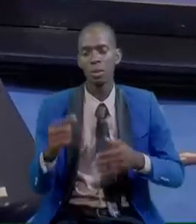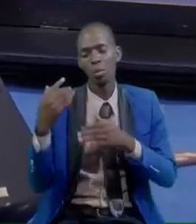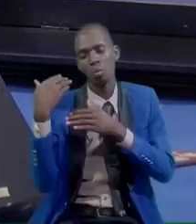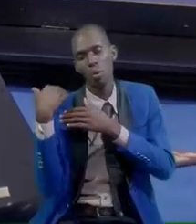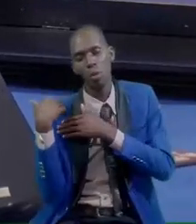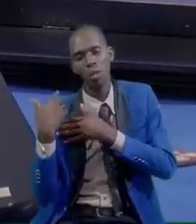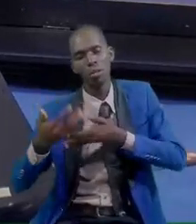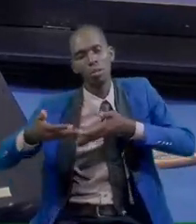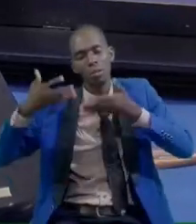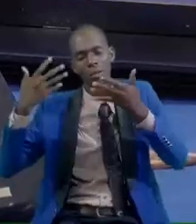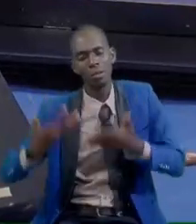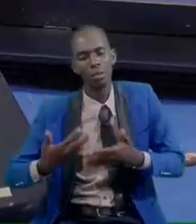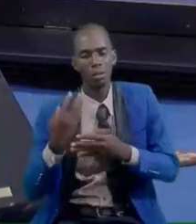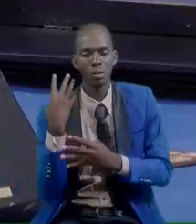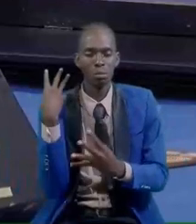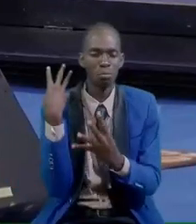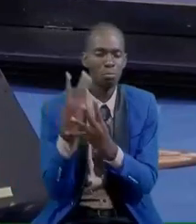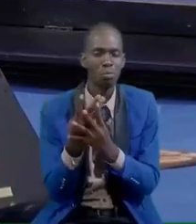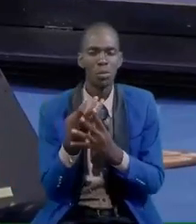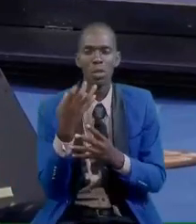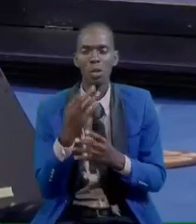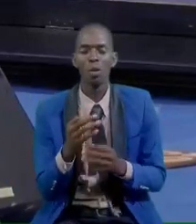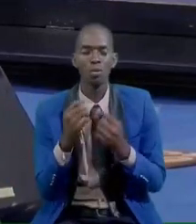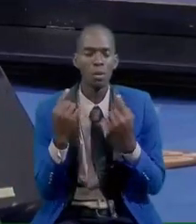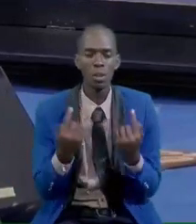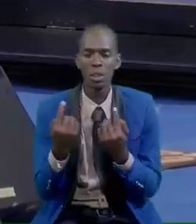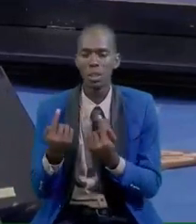fardeau et l'emprisonnement